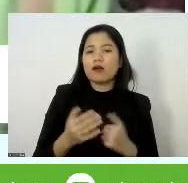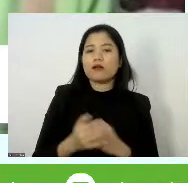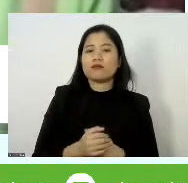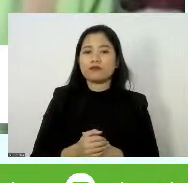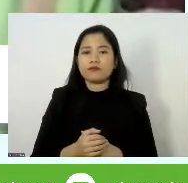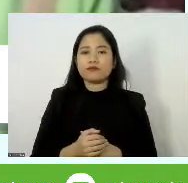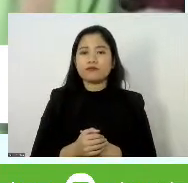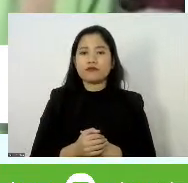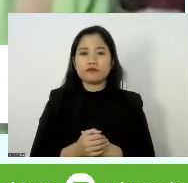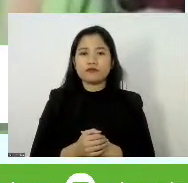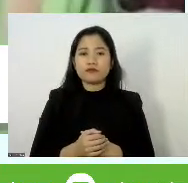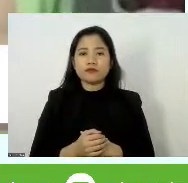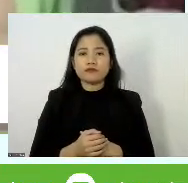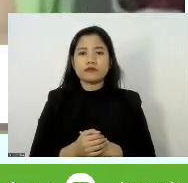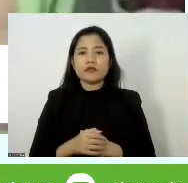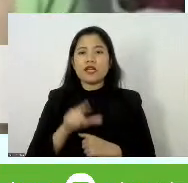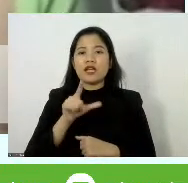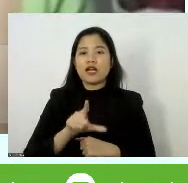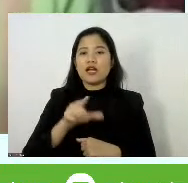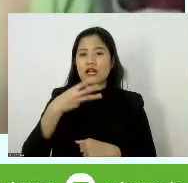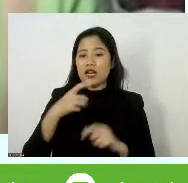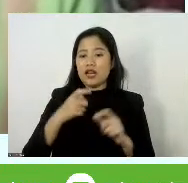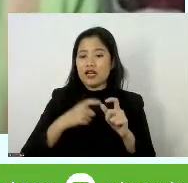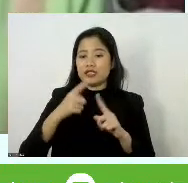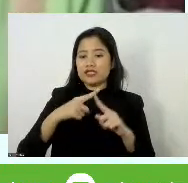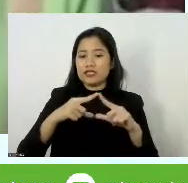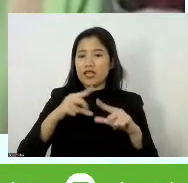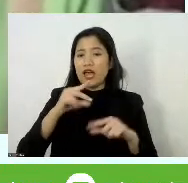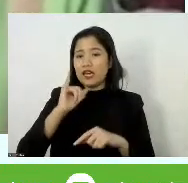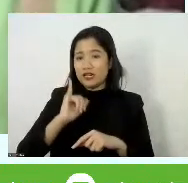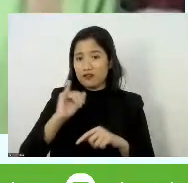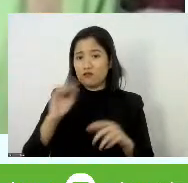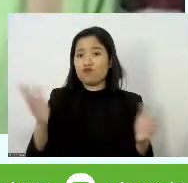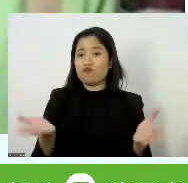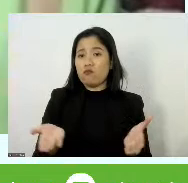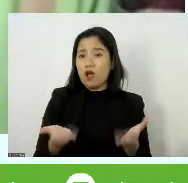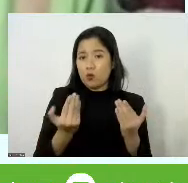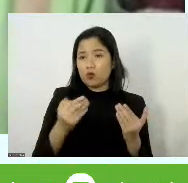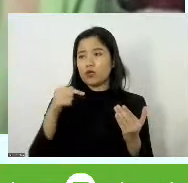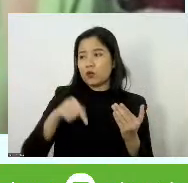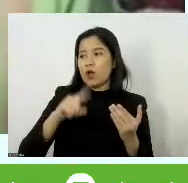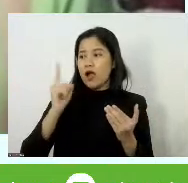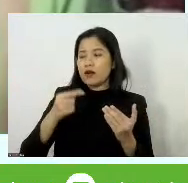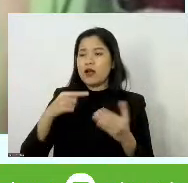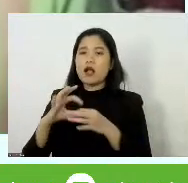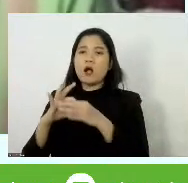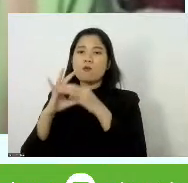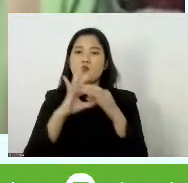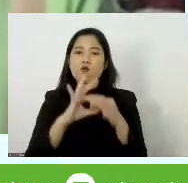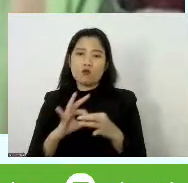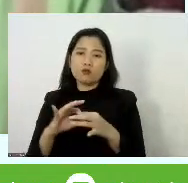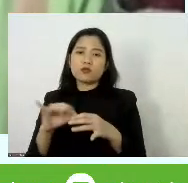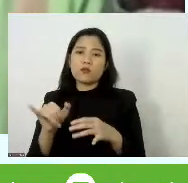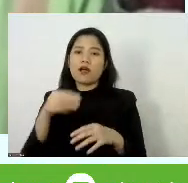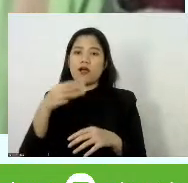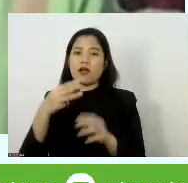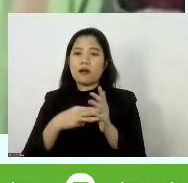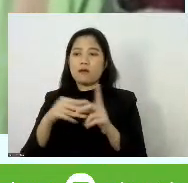disaat Lestari ini dibangun ke kami saya bergabung dengan Empu menjadi